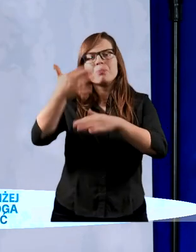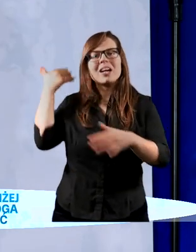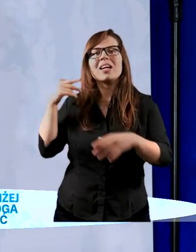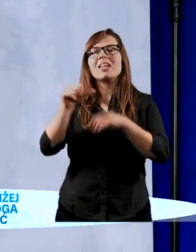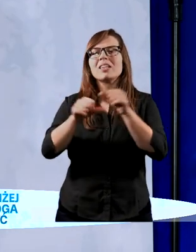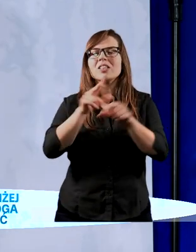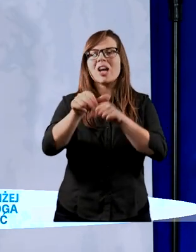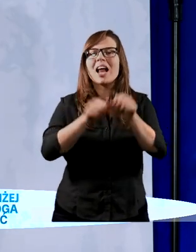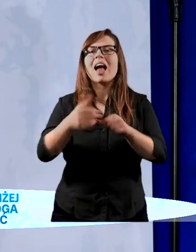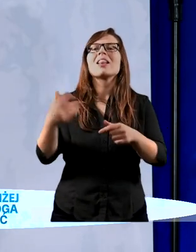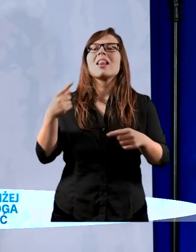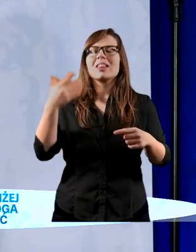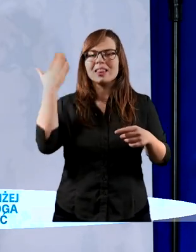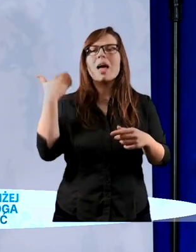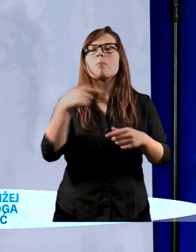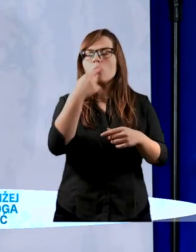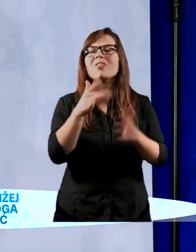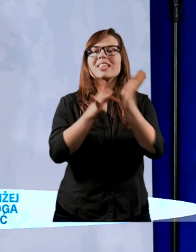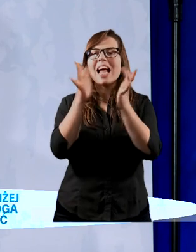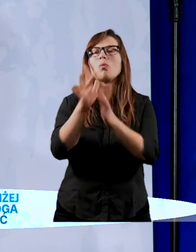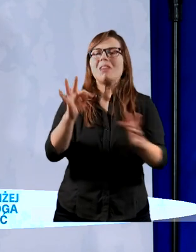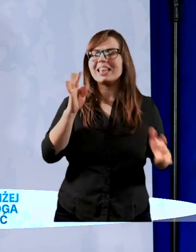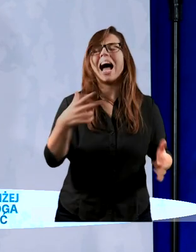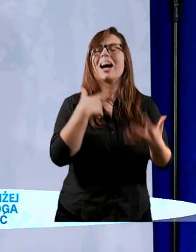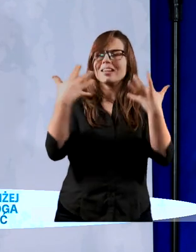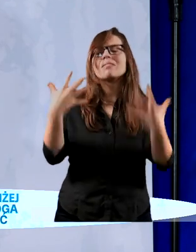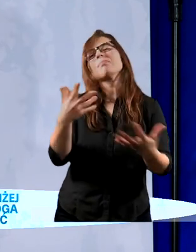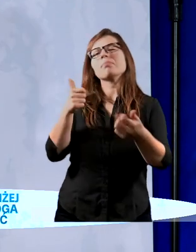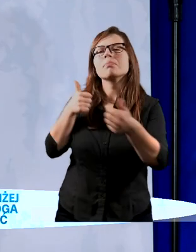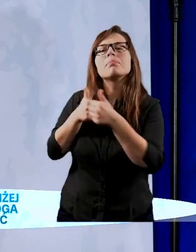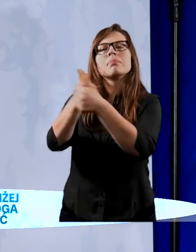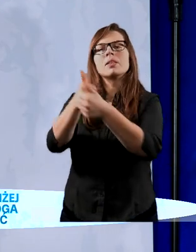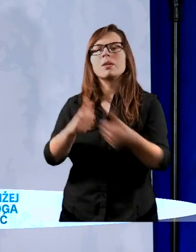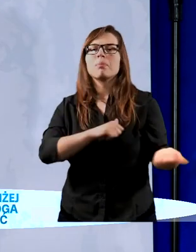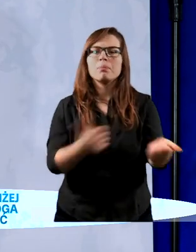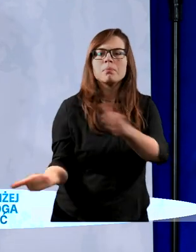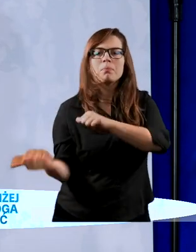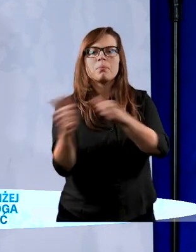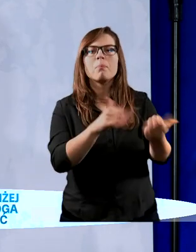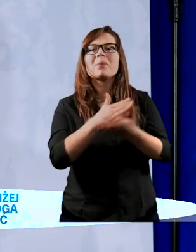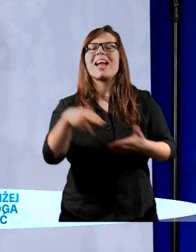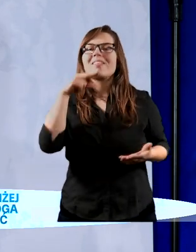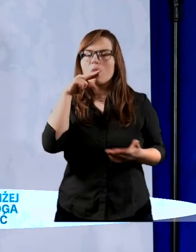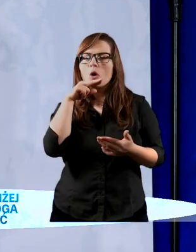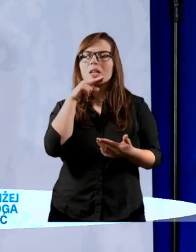temu postanowiłam powiedzieć Jezusowi tak, przyjmując chrzest przez zanurzenie w wodzie.